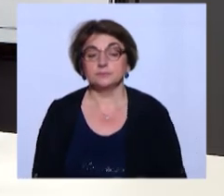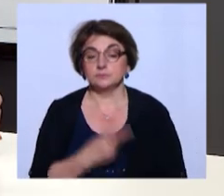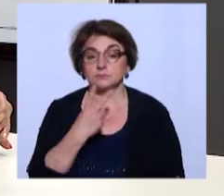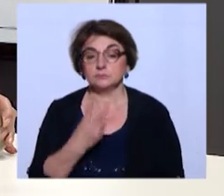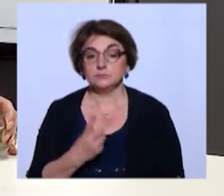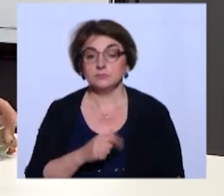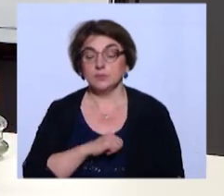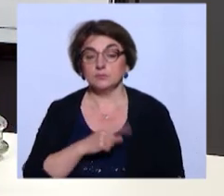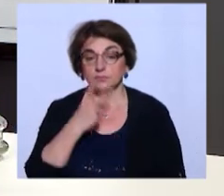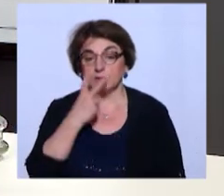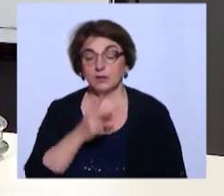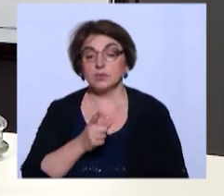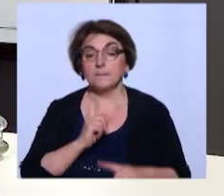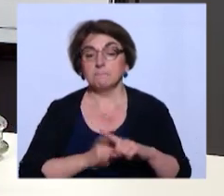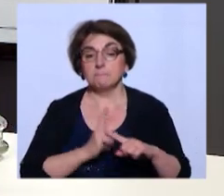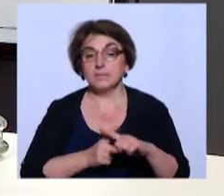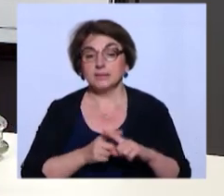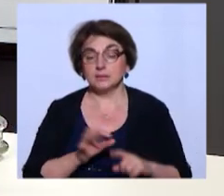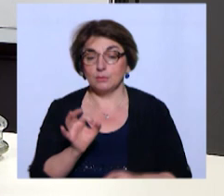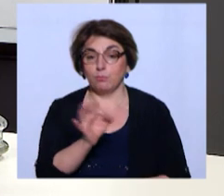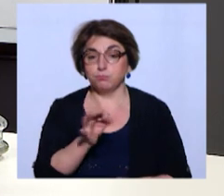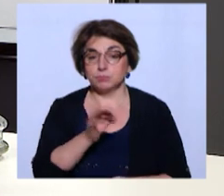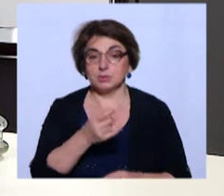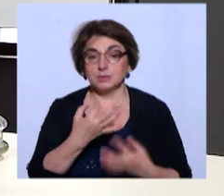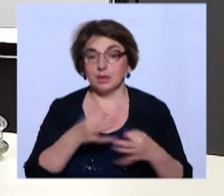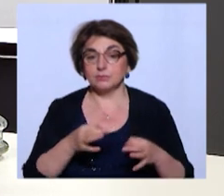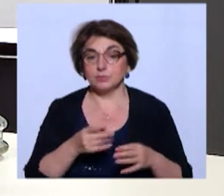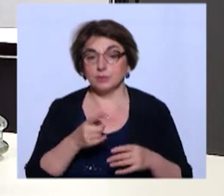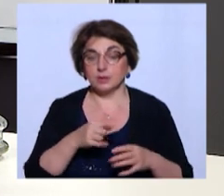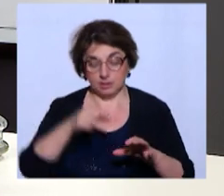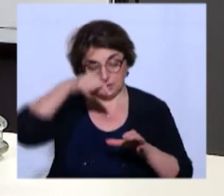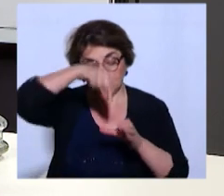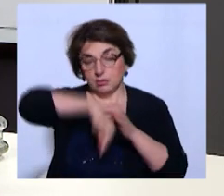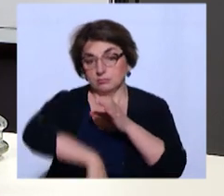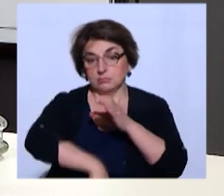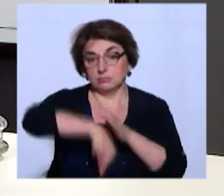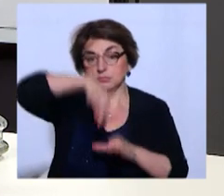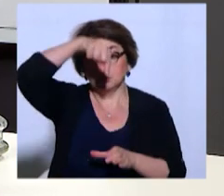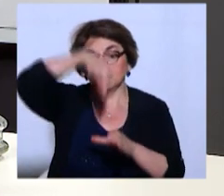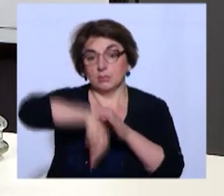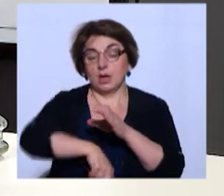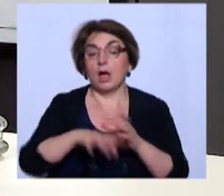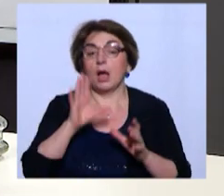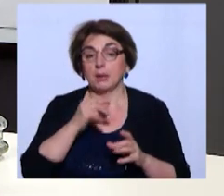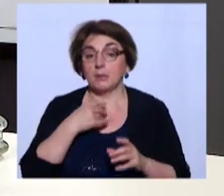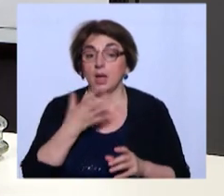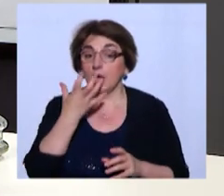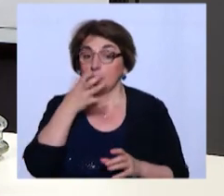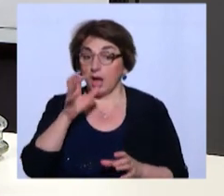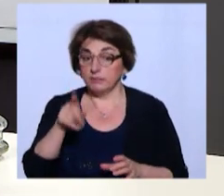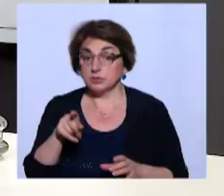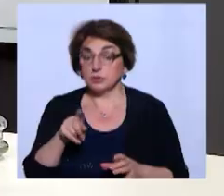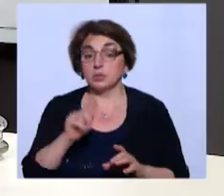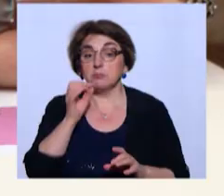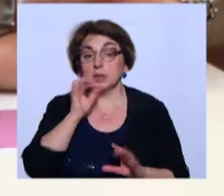თქვენ ხედავთ მეტალის ბურთულას, რომელიც თავისუფლად გადის ამ ნახვრეთში. მოდით გავაცხელოთ